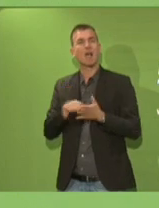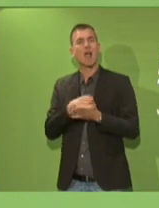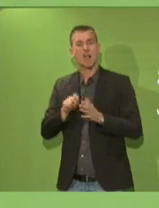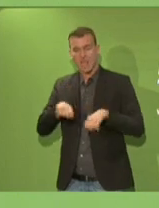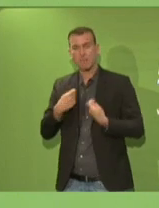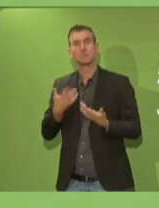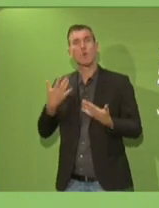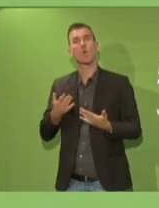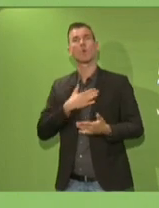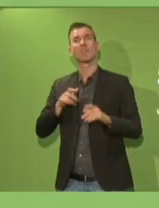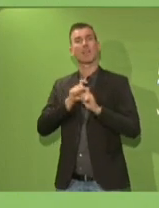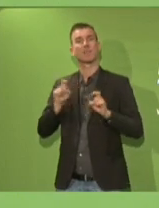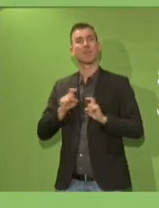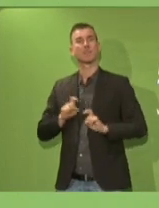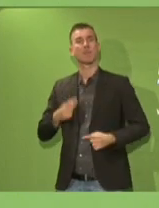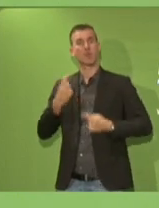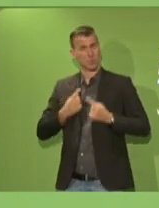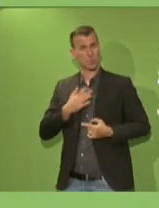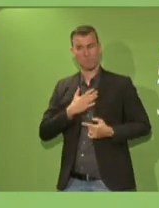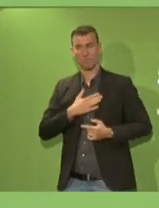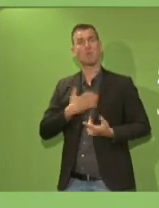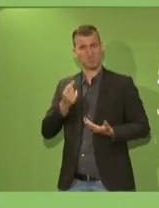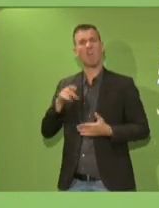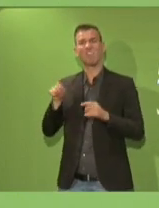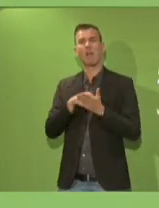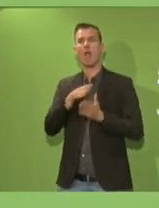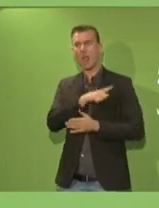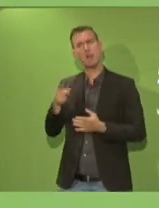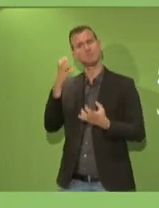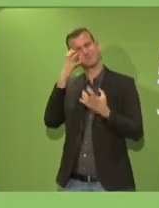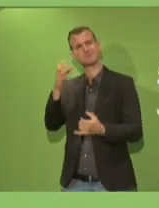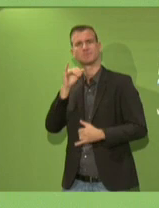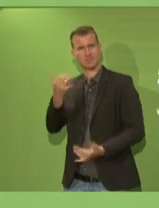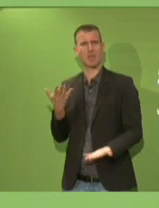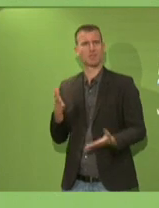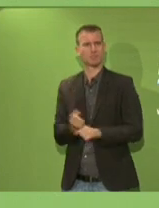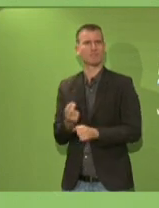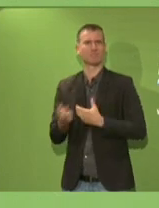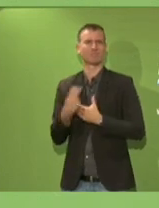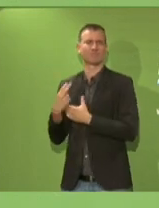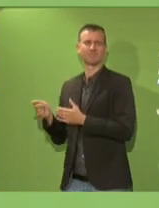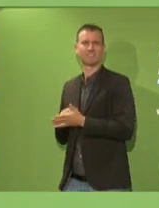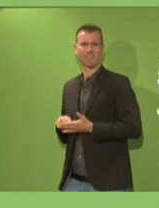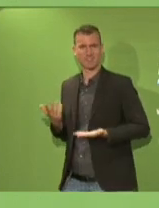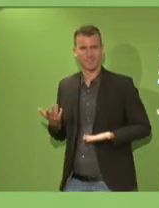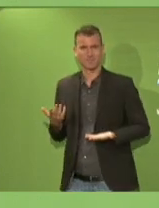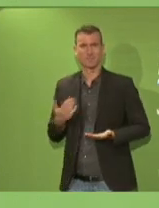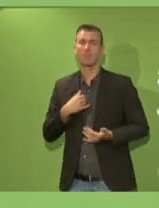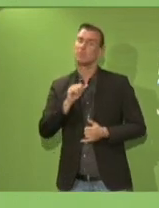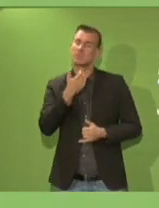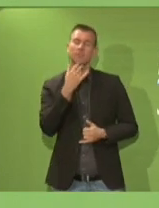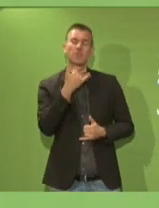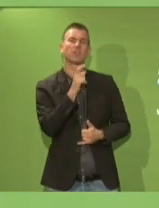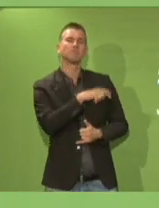grünen Themen haben wir die Wählerinnen und Wähler angesprochen. Ich möchte mich natürlich heute im Besonderen bei Monika